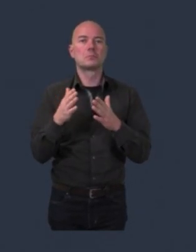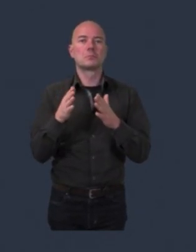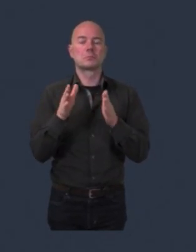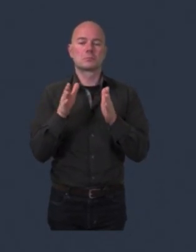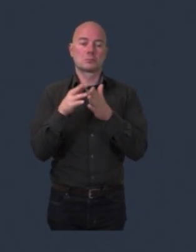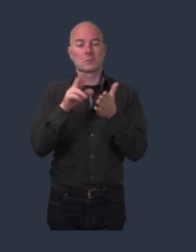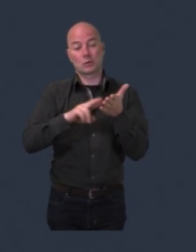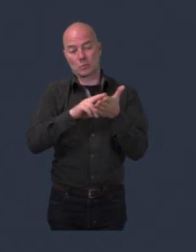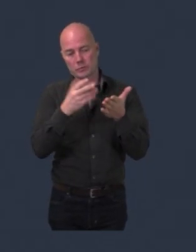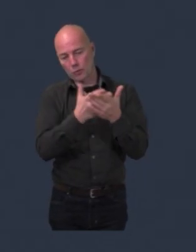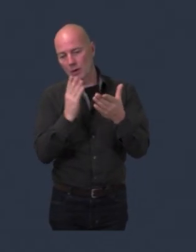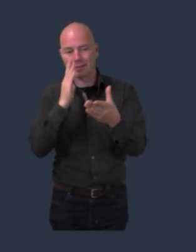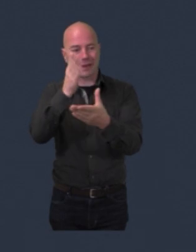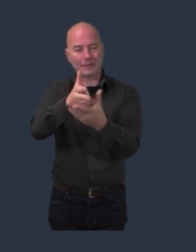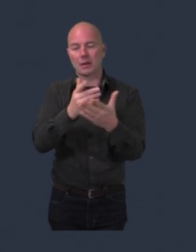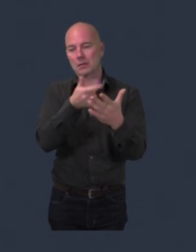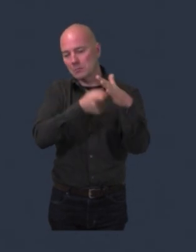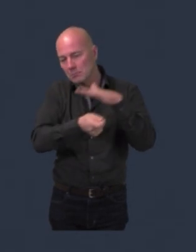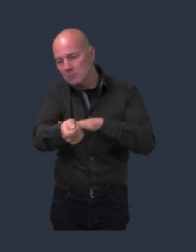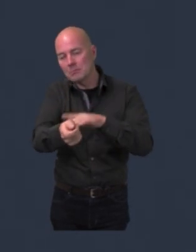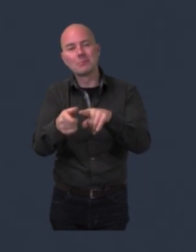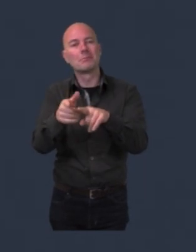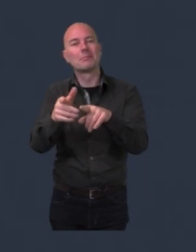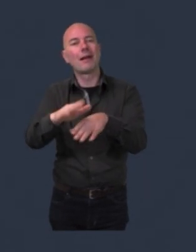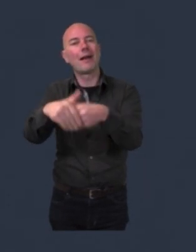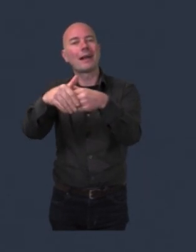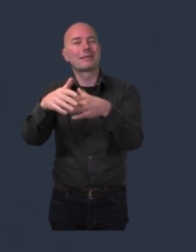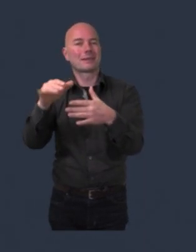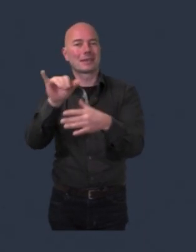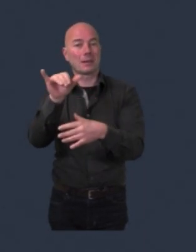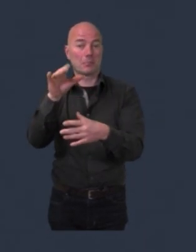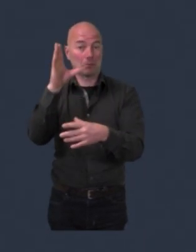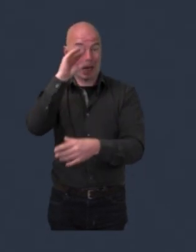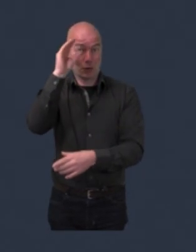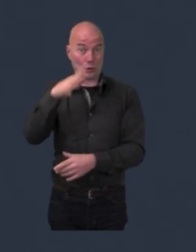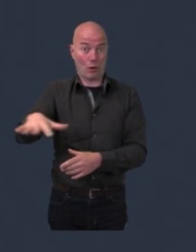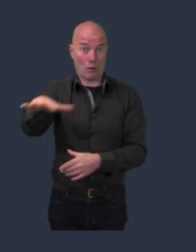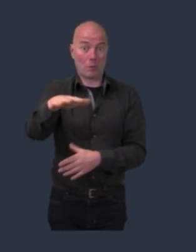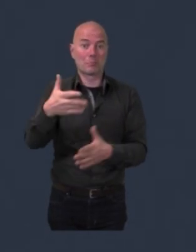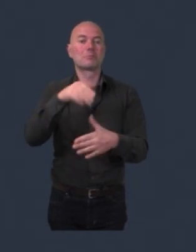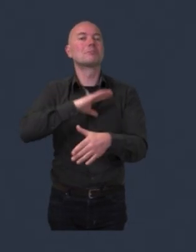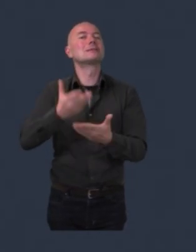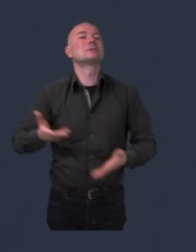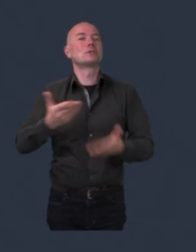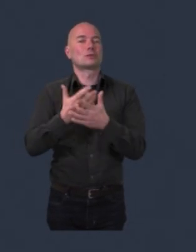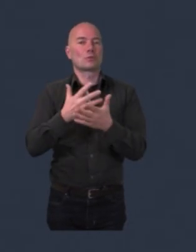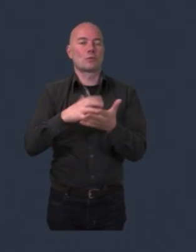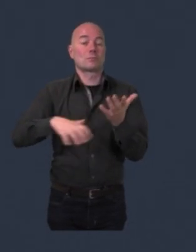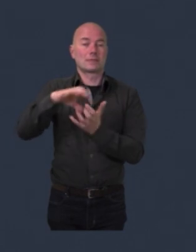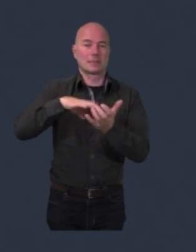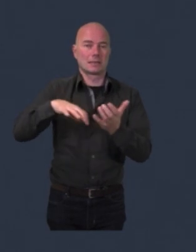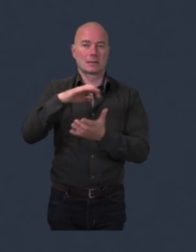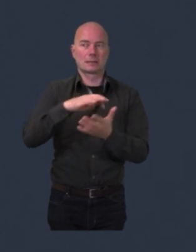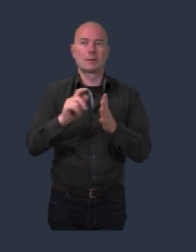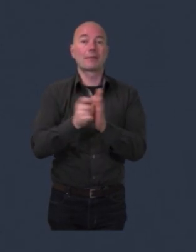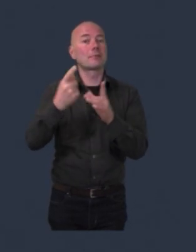soutien à la jeunesse et aux étudiants dans le contexte de crise que nous traversons. Lors de la dernière assemblée plénière, j'avais d'ailleurs